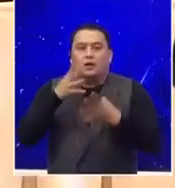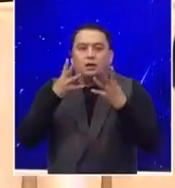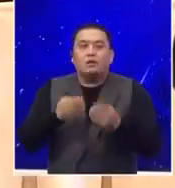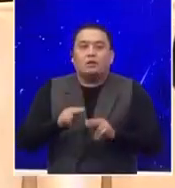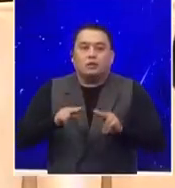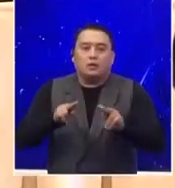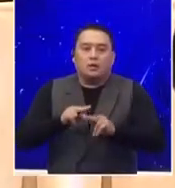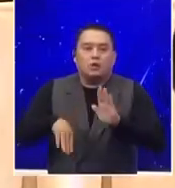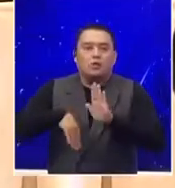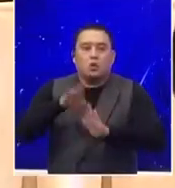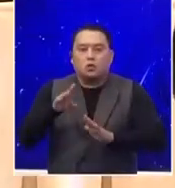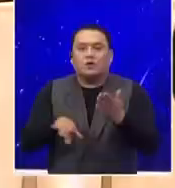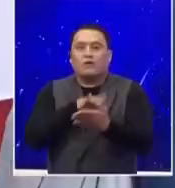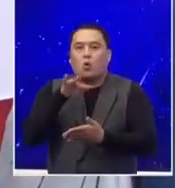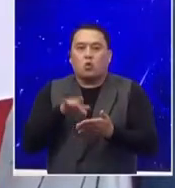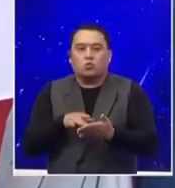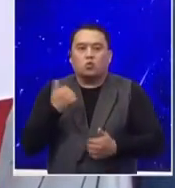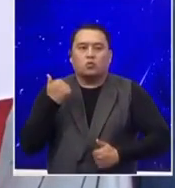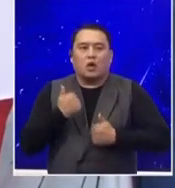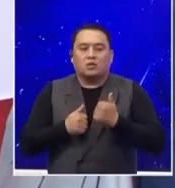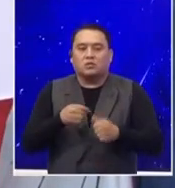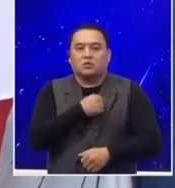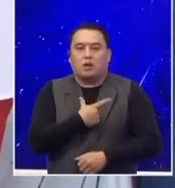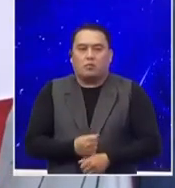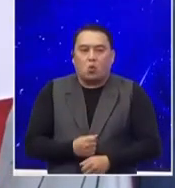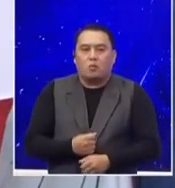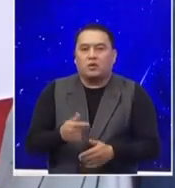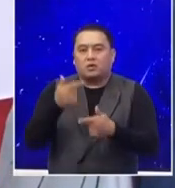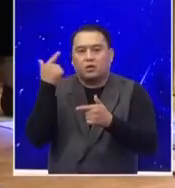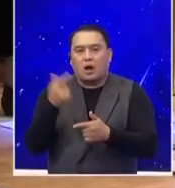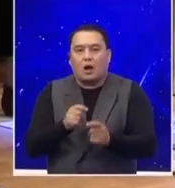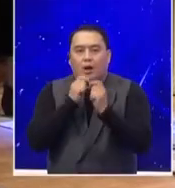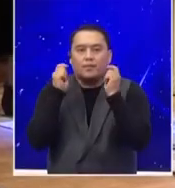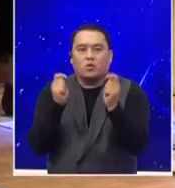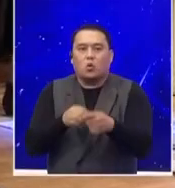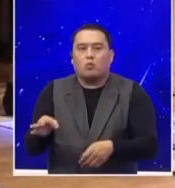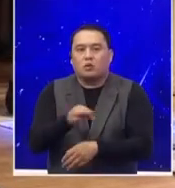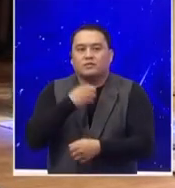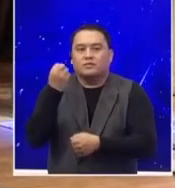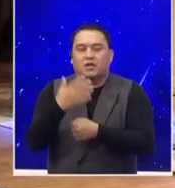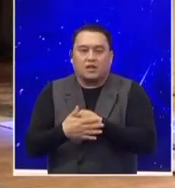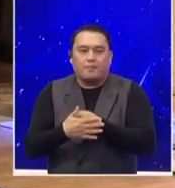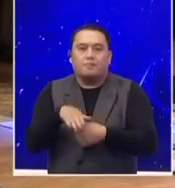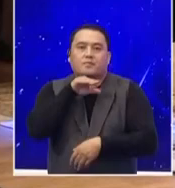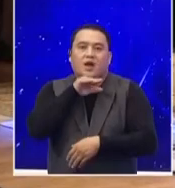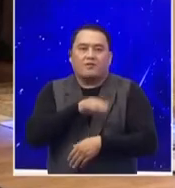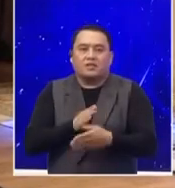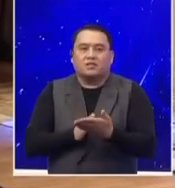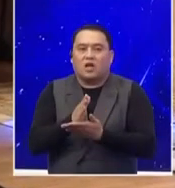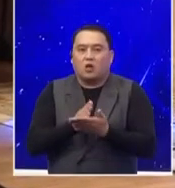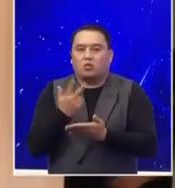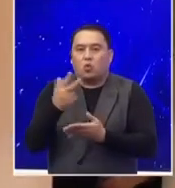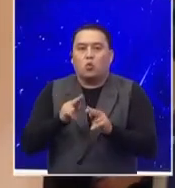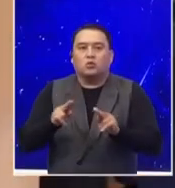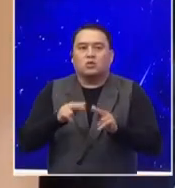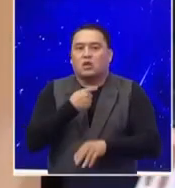Учителя, лучшие преподаватели города удостоились дипломов и почетных грамот из рук главы областного центра. Профессиональные заслуги 3